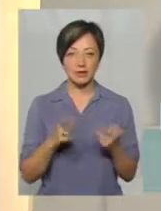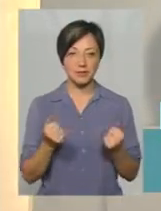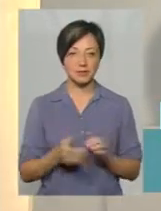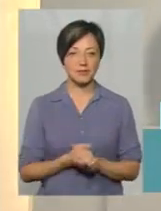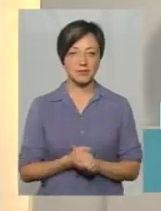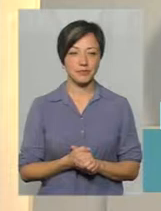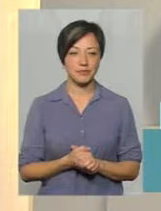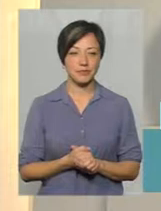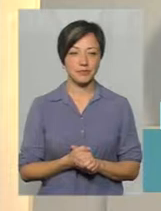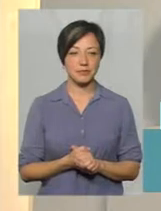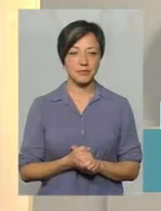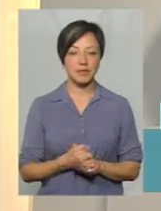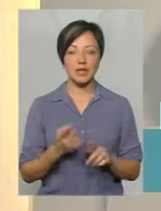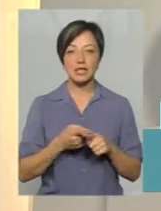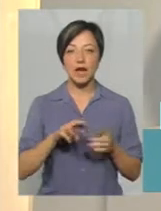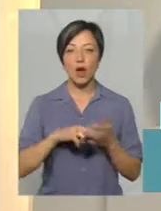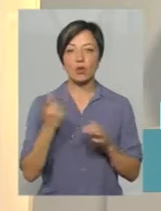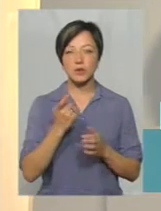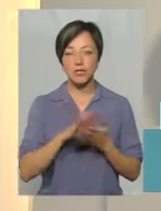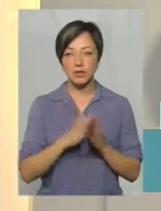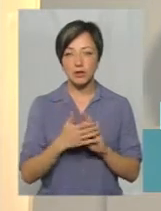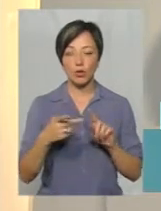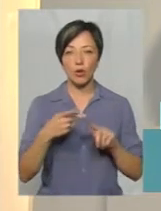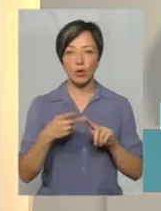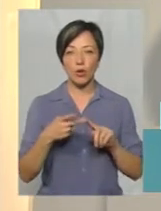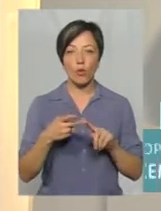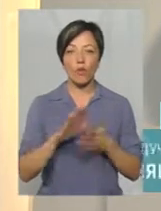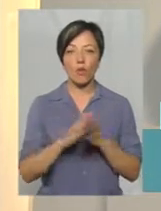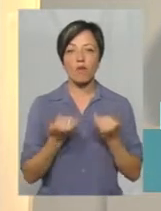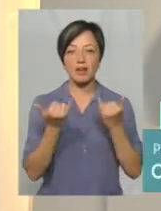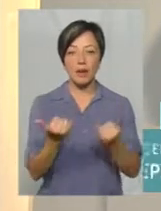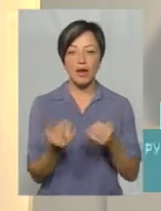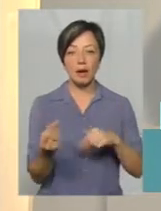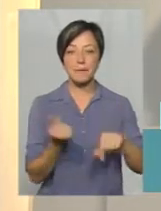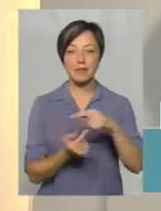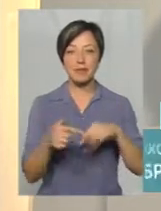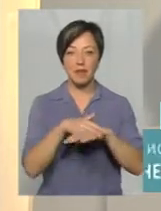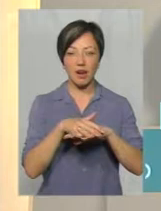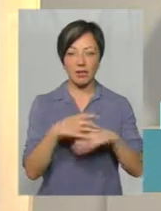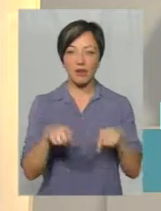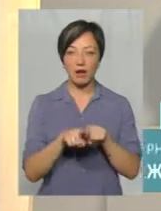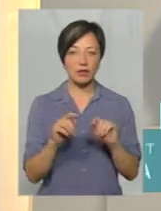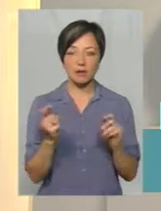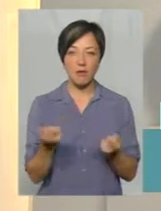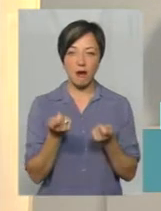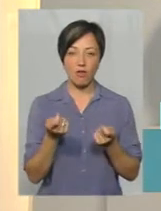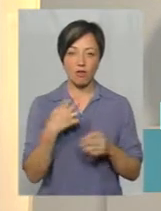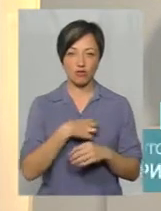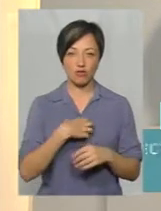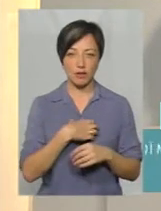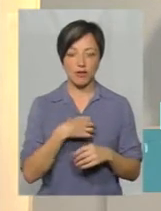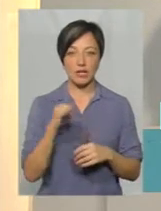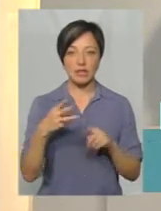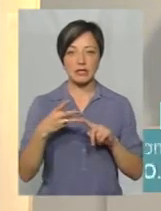так. Це економічна ситуація, потім умови для підприємців на ринках. Це також немало важливо.